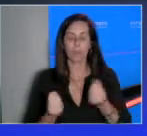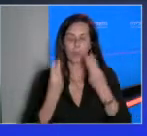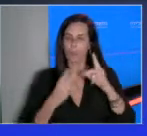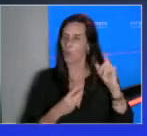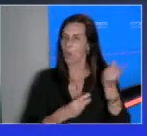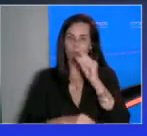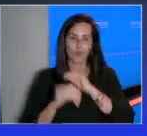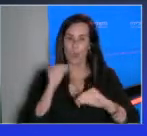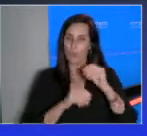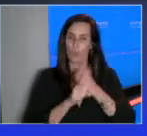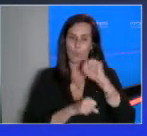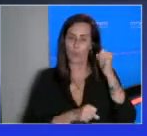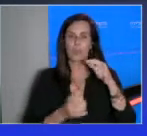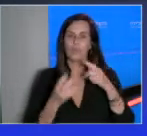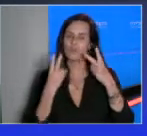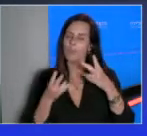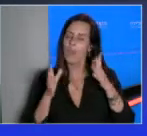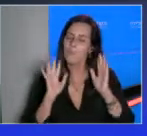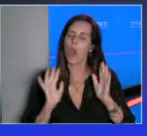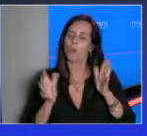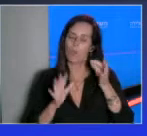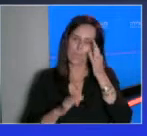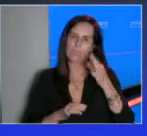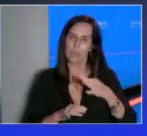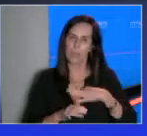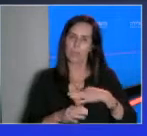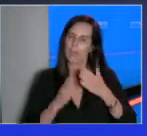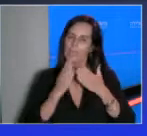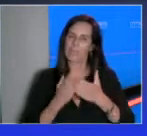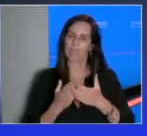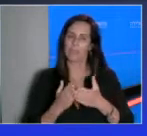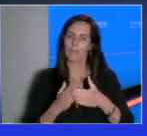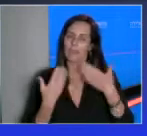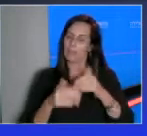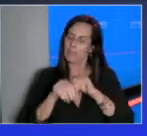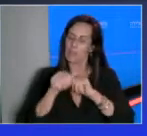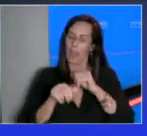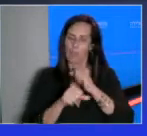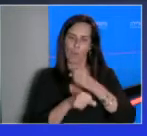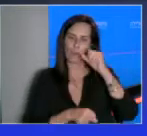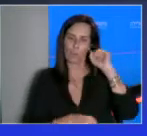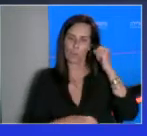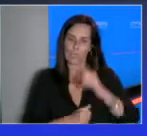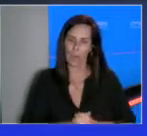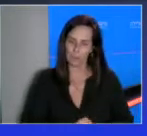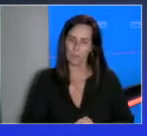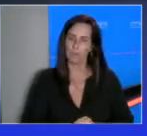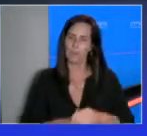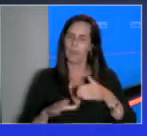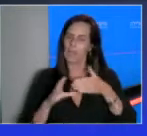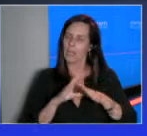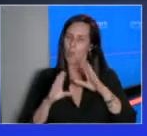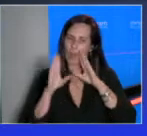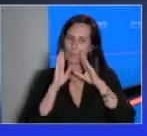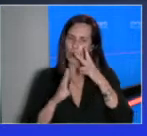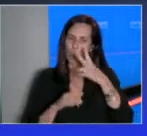כולנו משתמשים בשירות הזה, כדאי לנו מאוד לשים לב ולסייע בעניין הזה, לתת רוח גבית לעובדים ולעובדות הסוציאליות, כנסו לרשתות